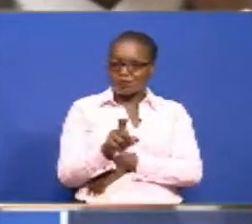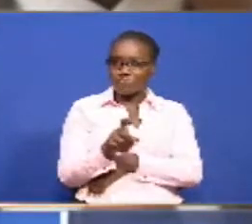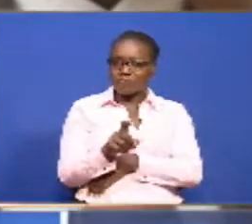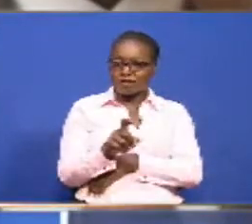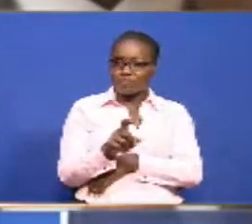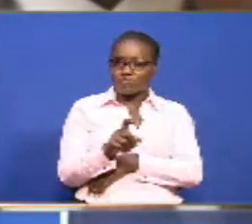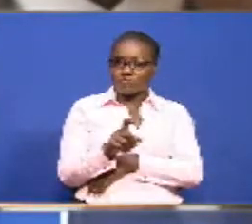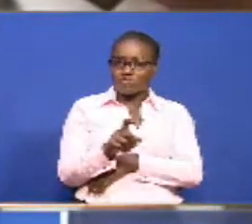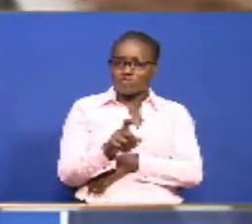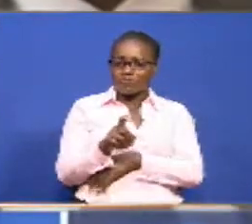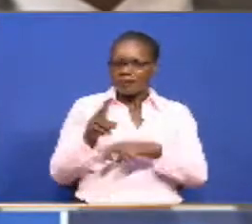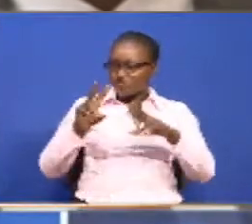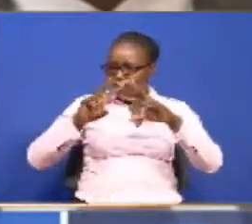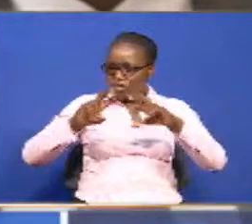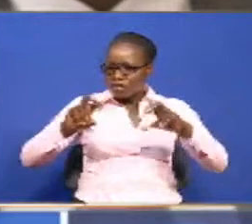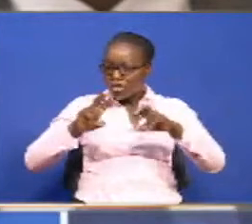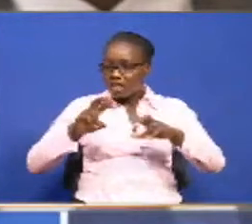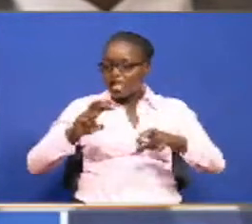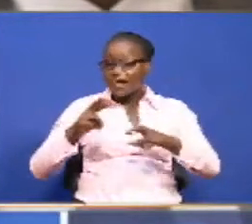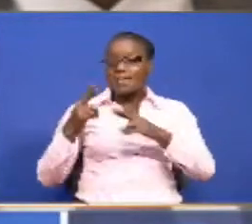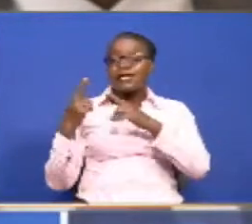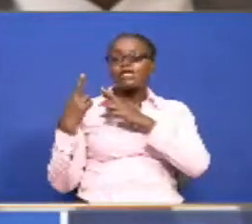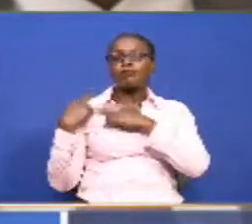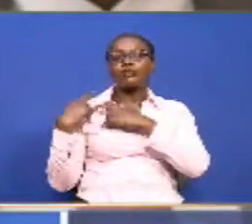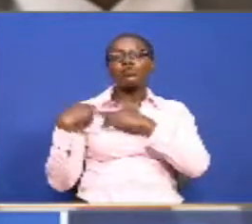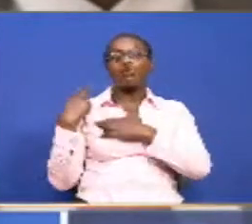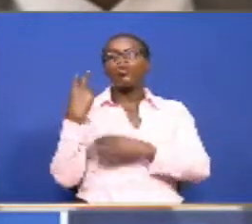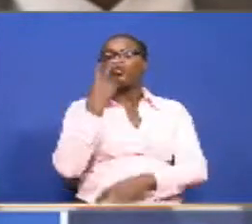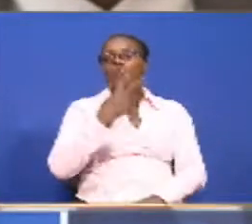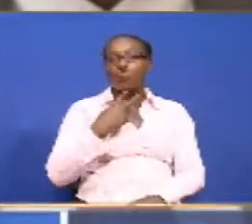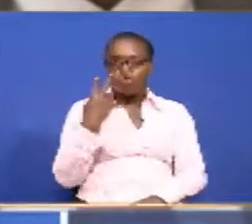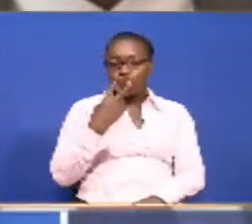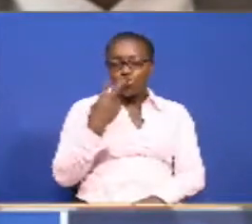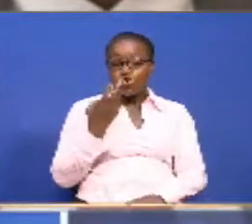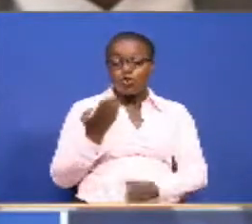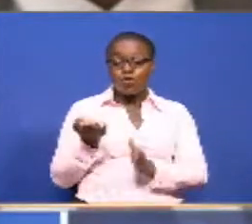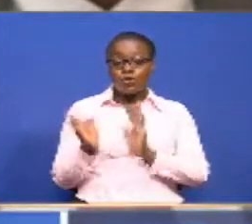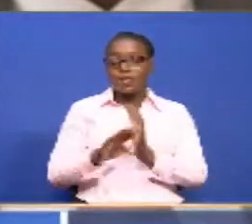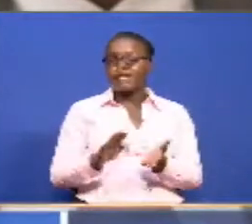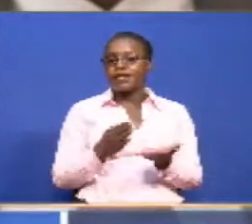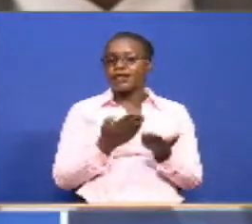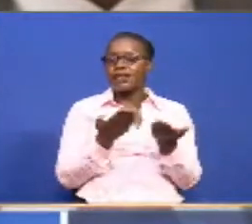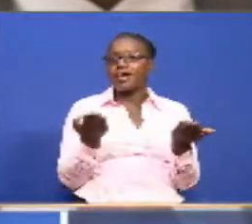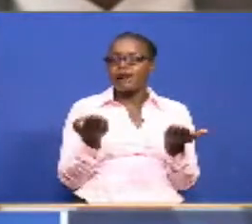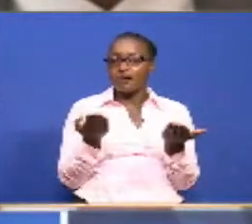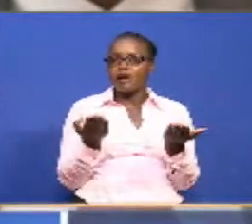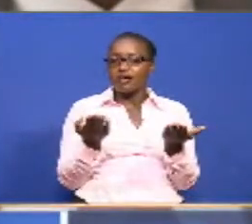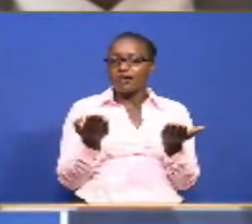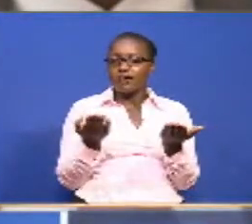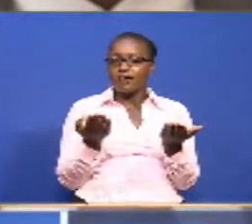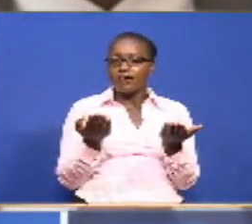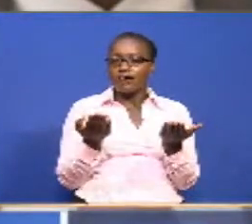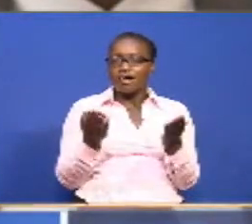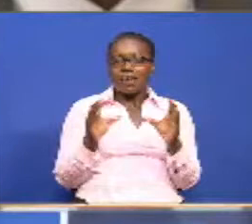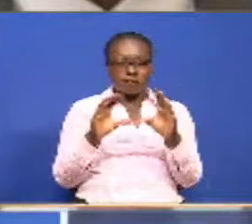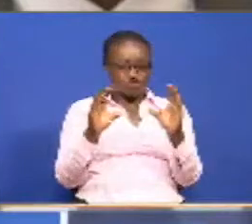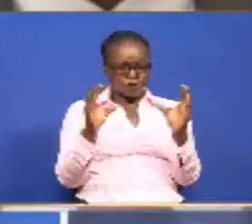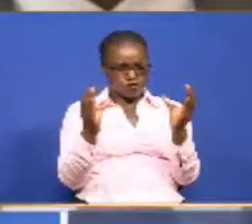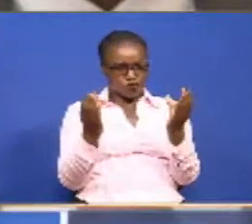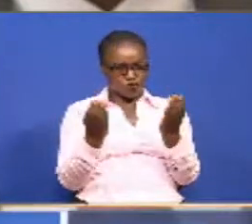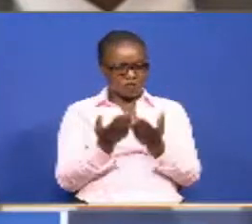lazima tutafute nani walisababisha maneno haya, na jamii